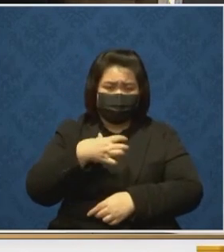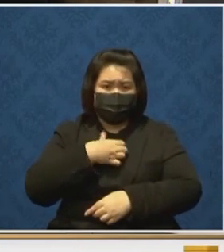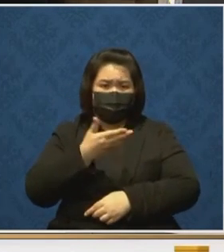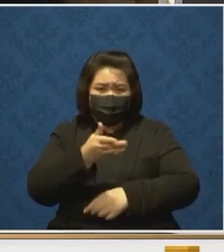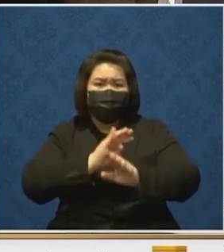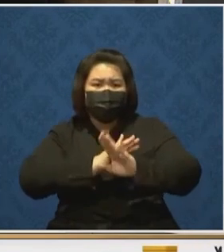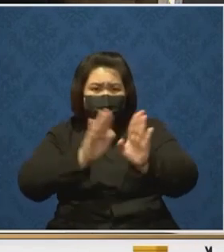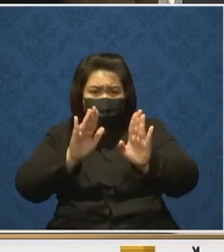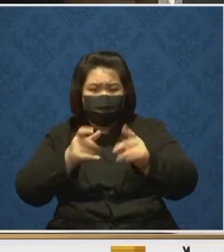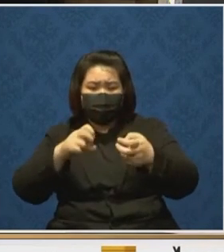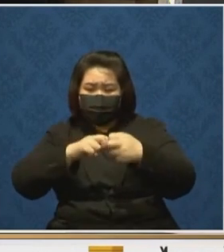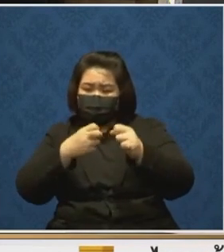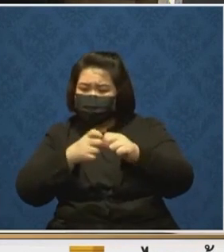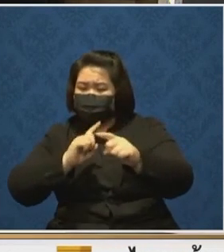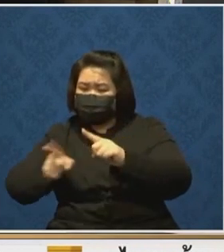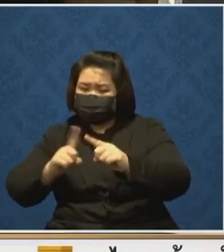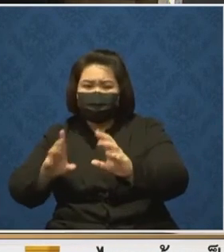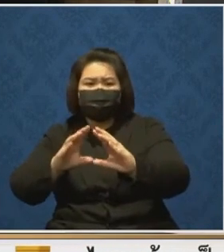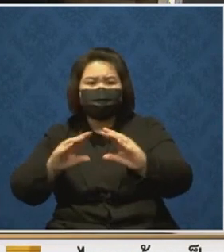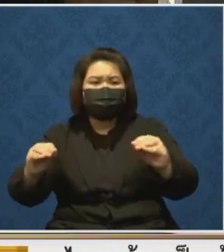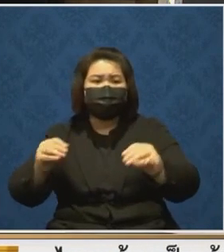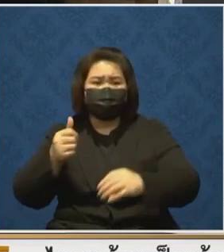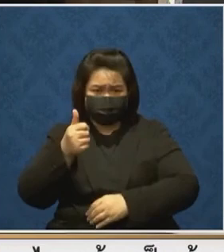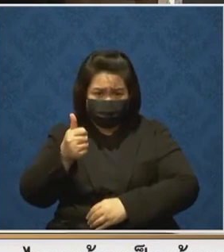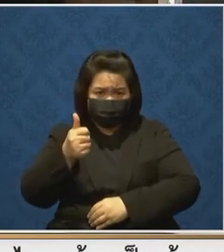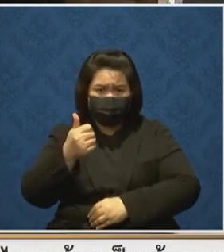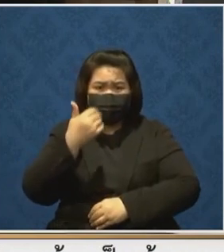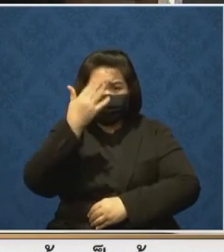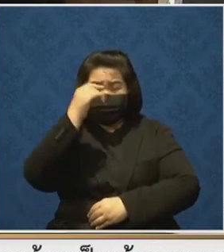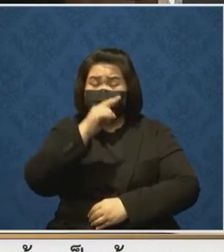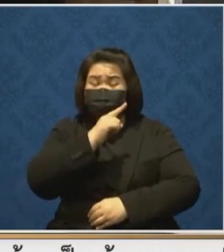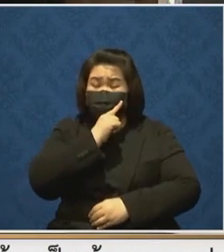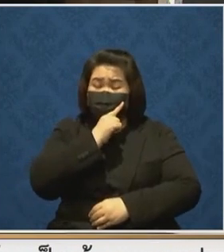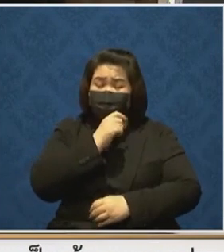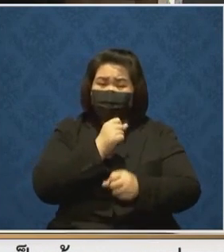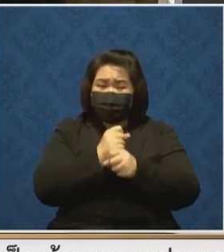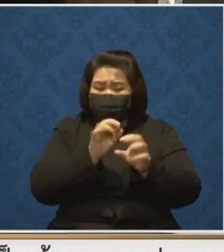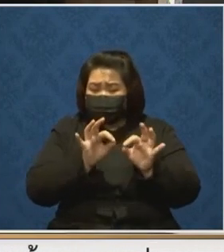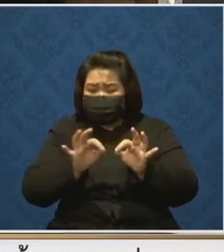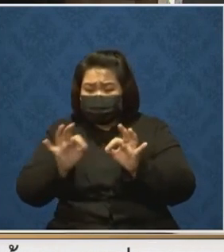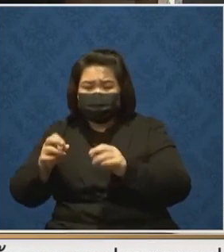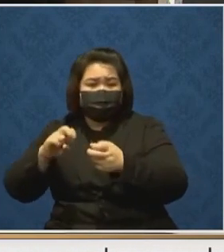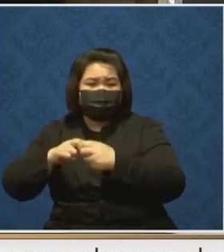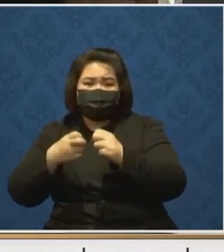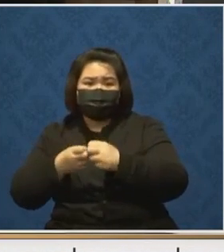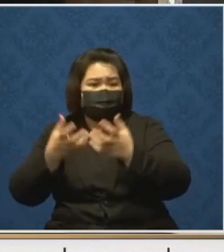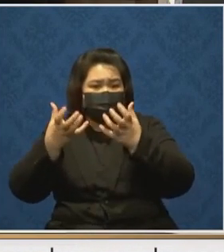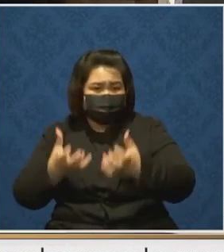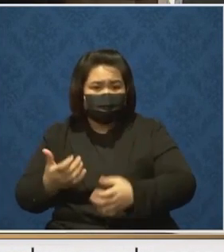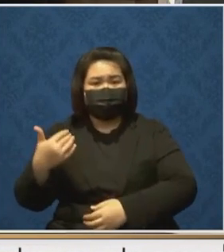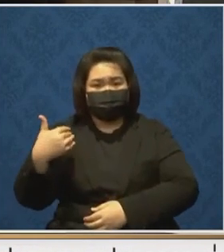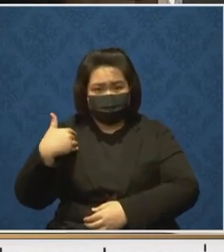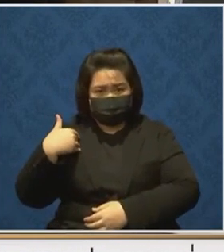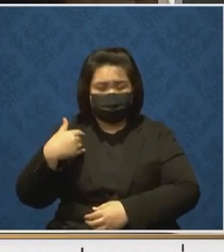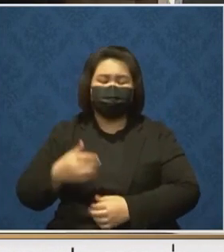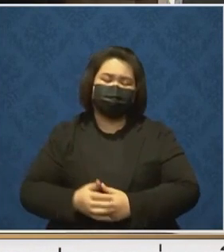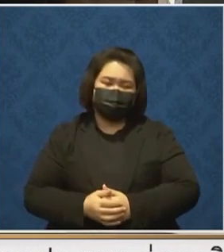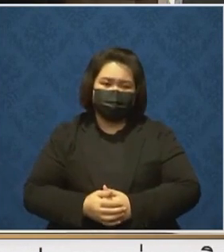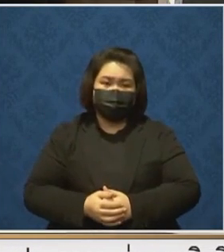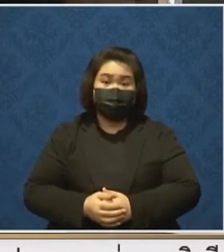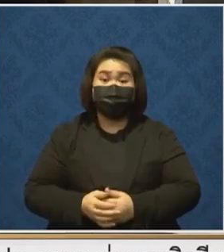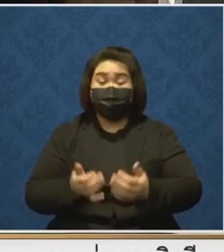ให้หยความเสยหายที่เกิดขึ้นที่จะเพิ่มขึ้นได้โดยในทันทีท่ประทานนคโรพภาท